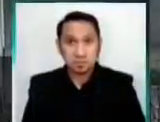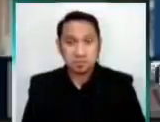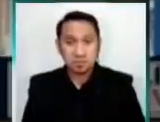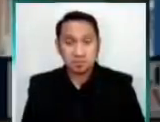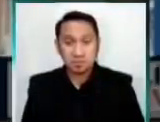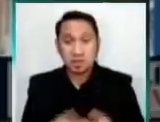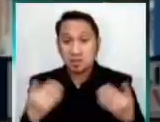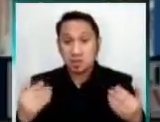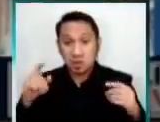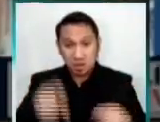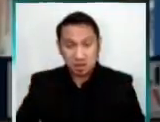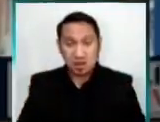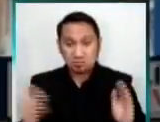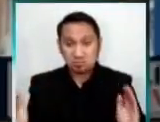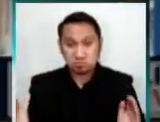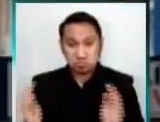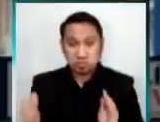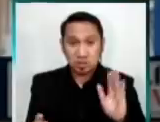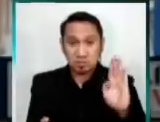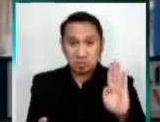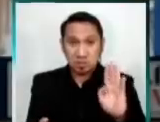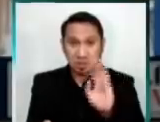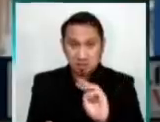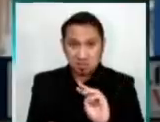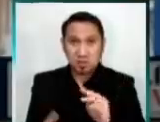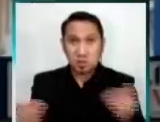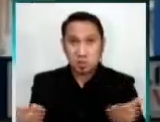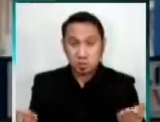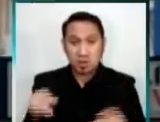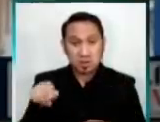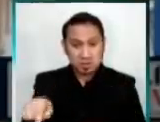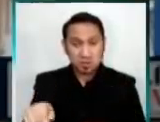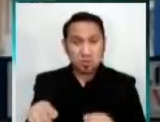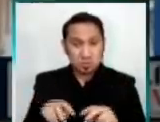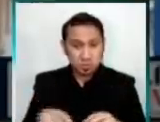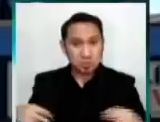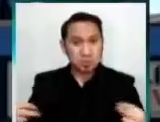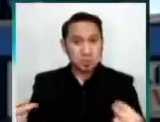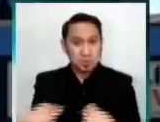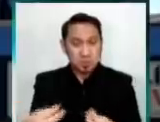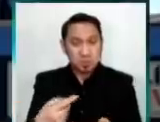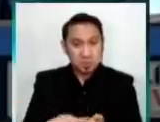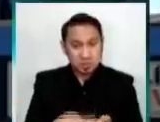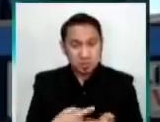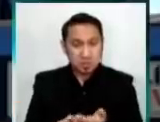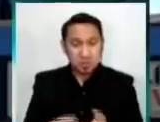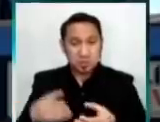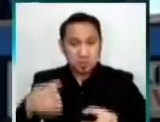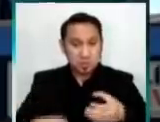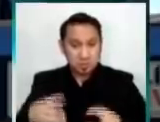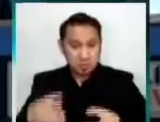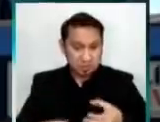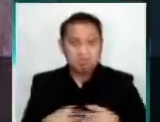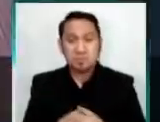Physical dapat na humarap kanina si dating Senador Bongbong Marcos sa preliminary conference ng COMELEC First Division sa 3 disqualification